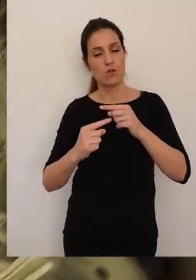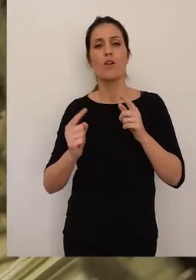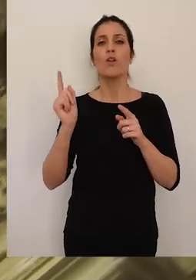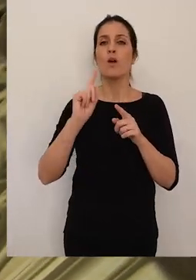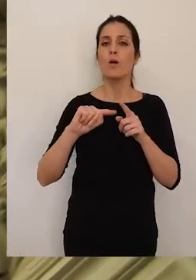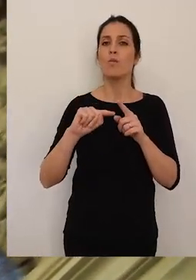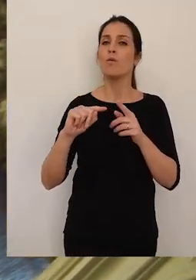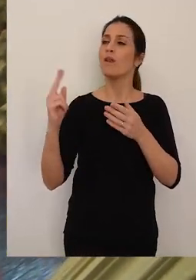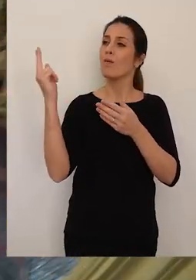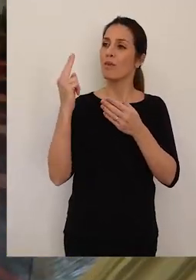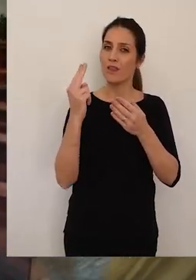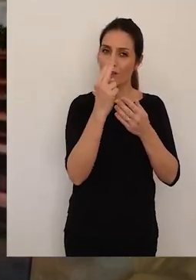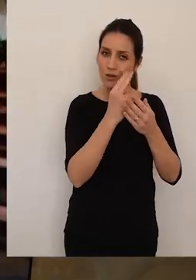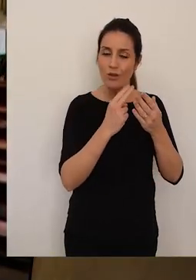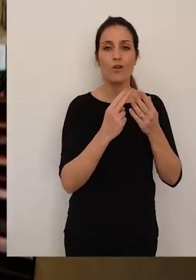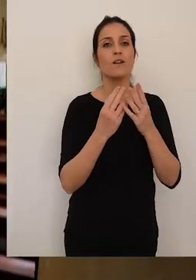pregio artistico.